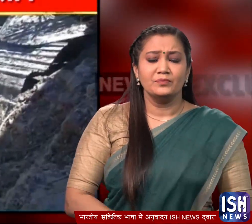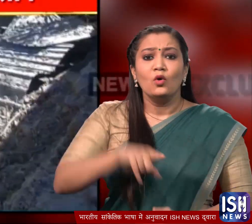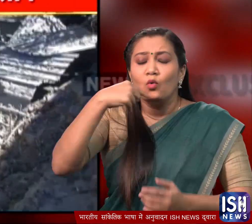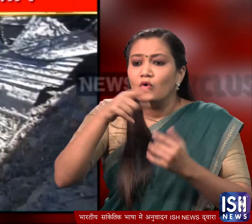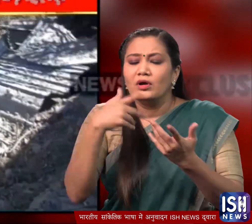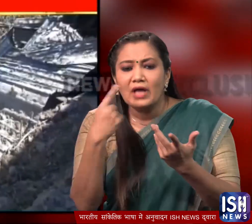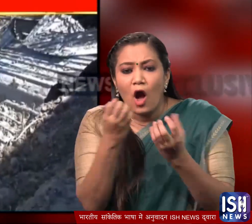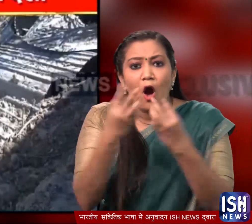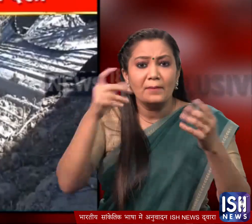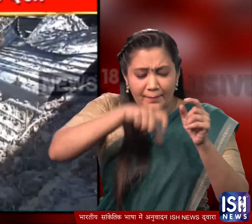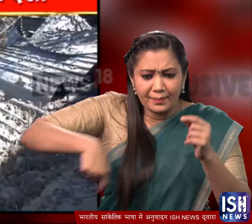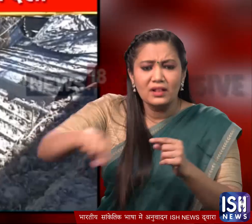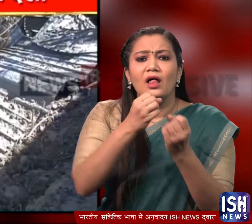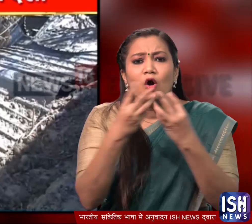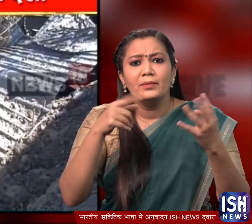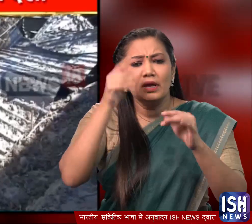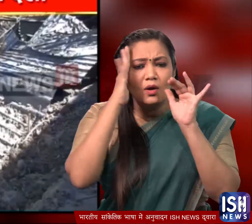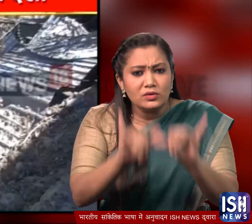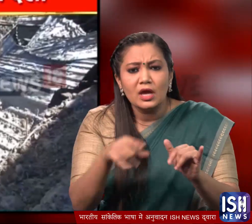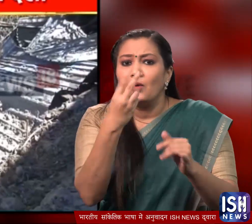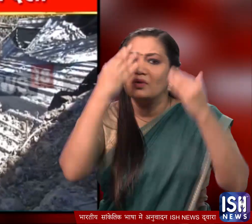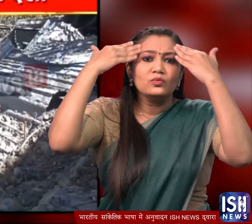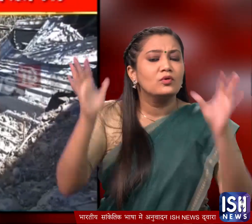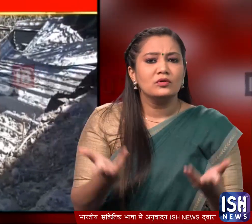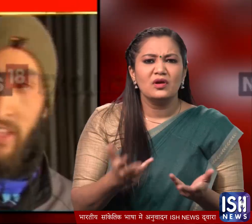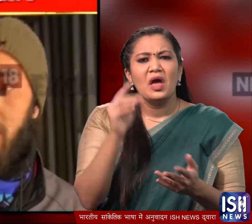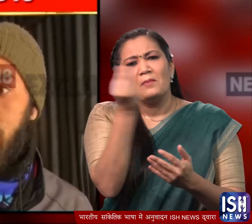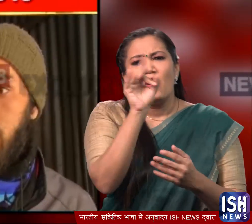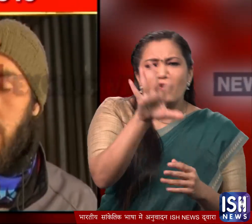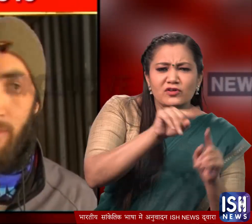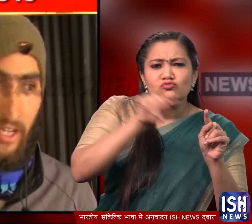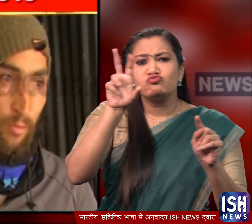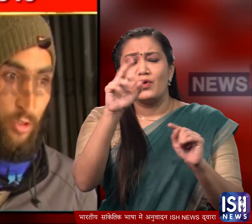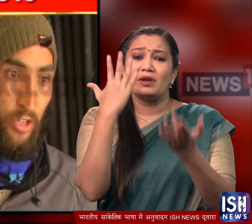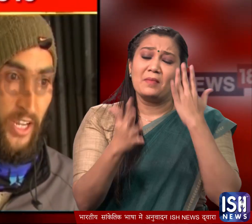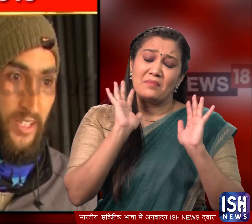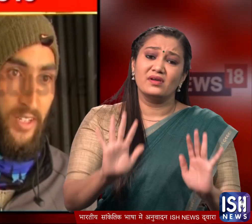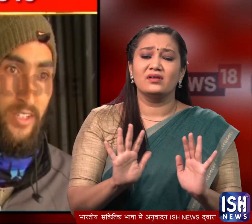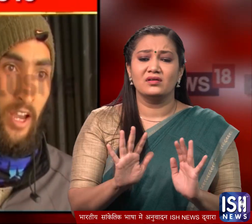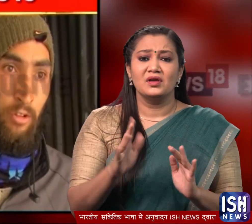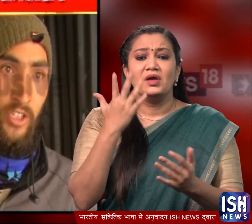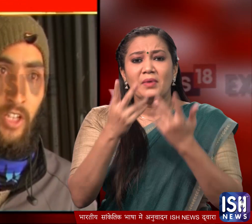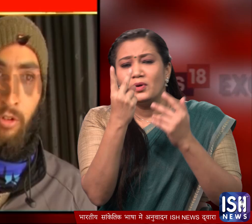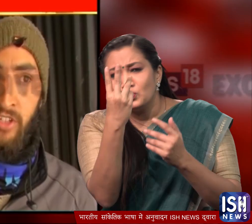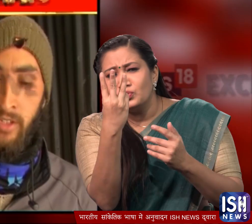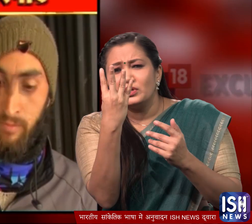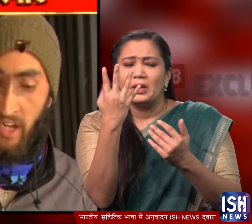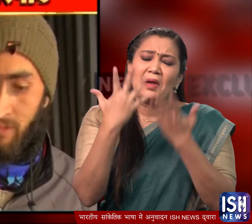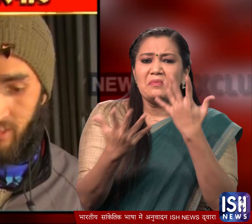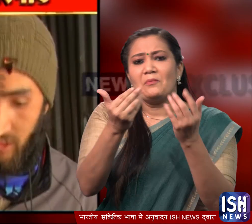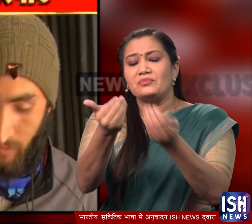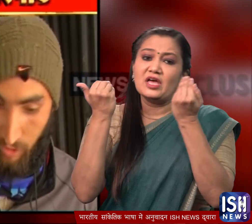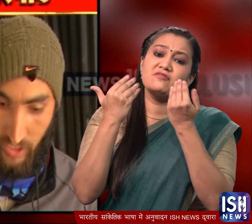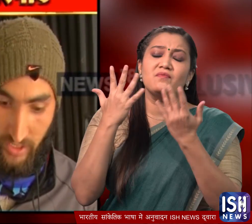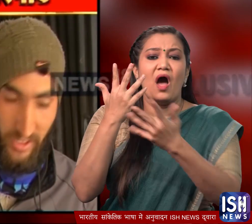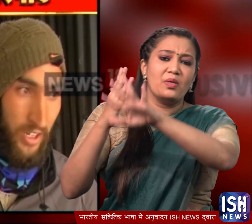कोई ये बताने वाला भी मौजूद नहीं है कि इस जगह कितने मजदूर रहा करते थे। 15 से 20 लोग यहाँ पे कल मौजूद रहे। शायद हो सकता है 2-3 भागने